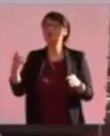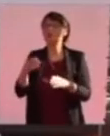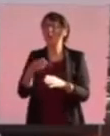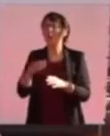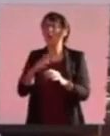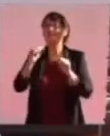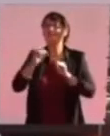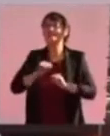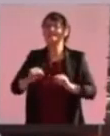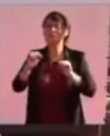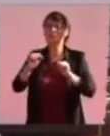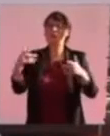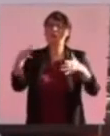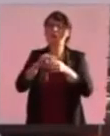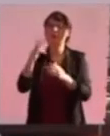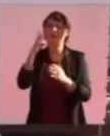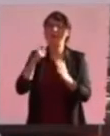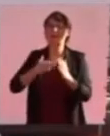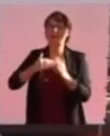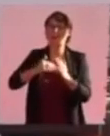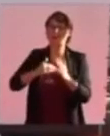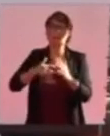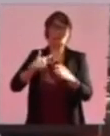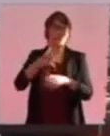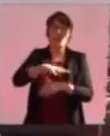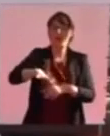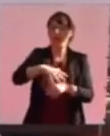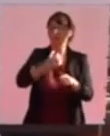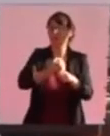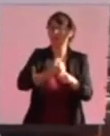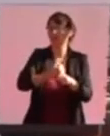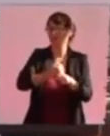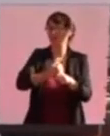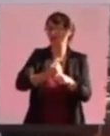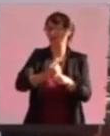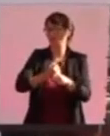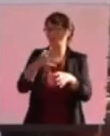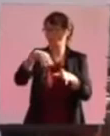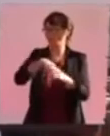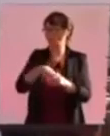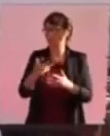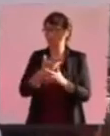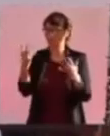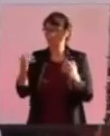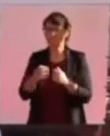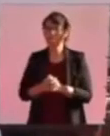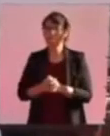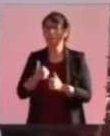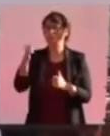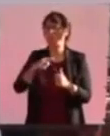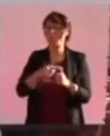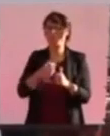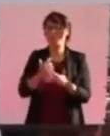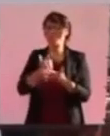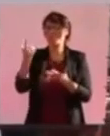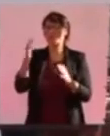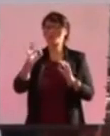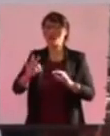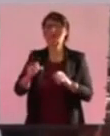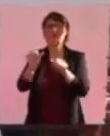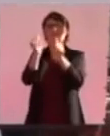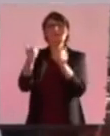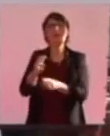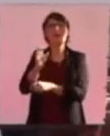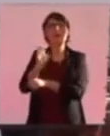lavoro tra le azioni trasversali da valorizzare e finanziare cioè la formazione degli operatori di tutti gli